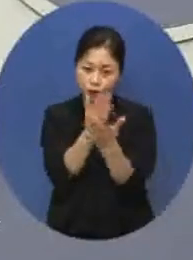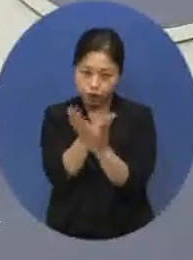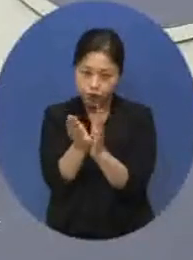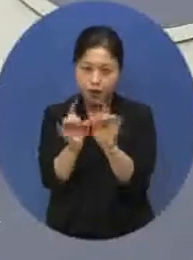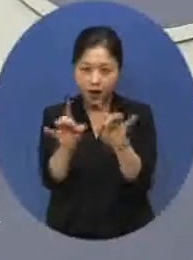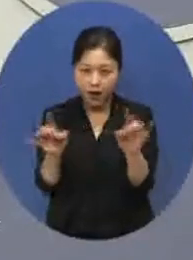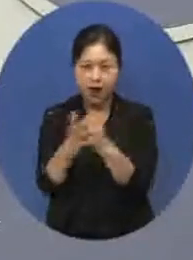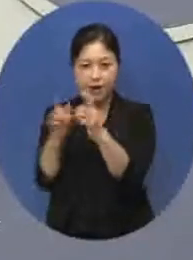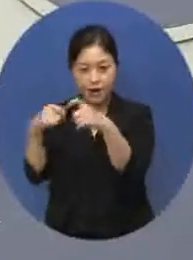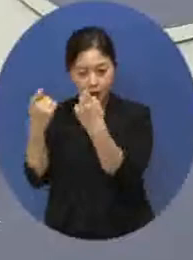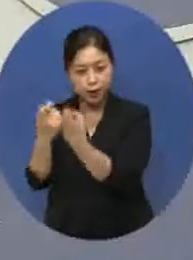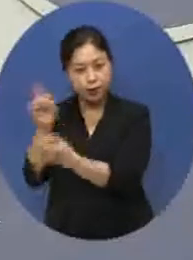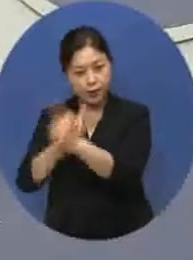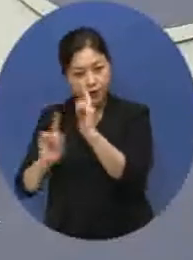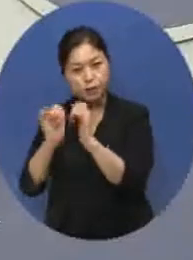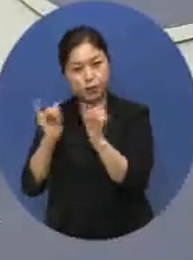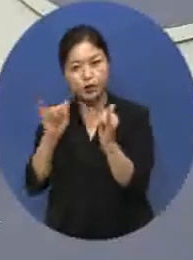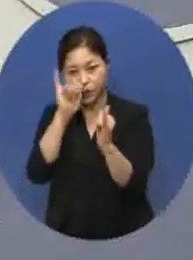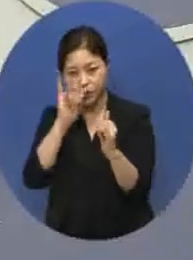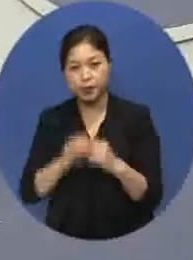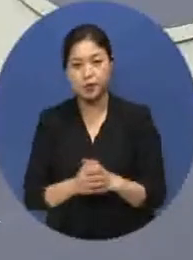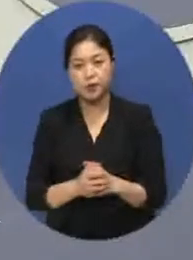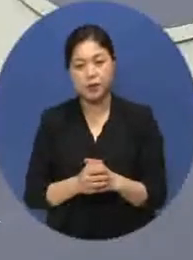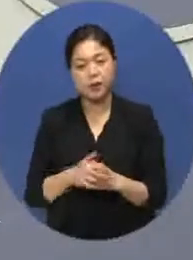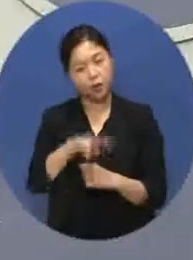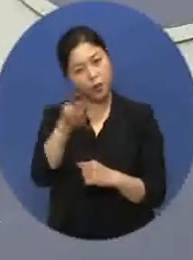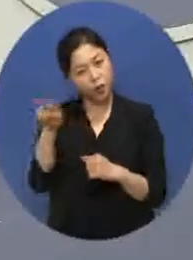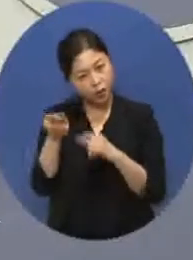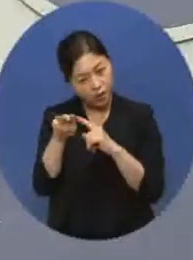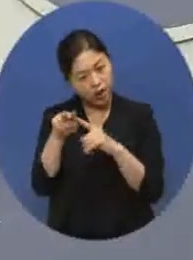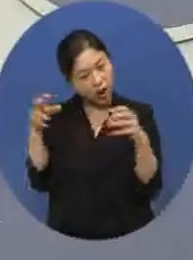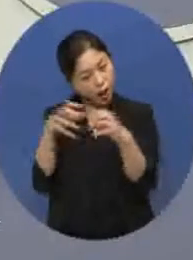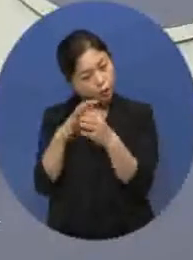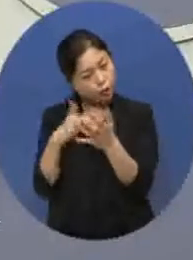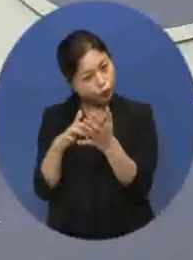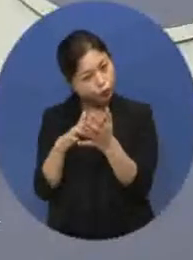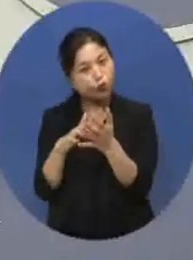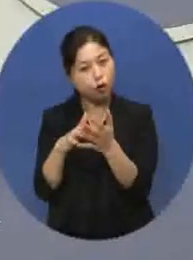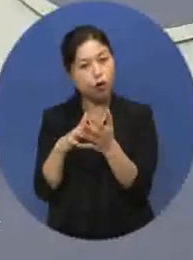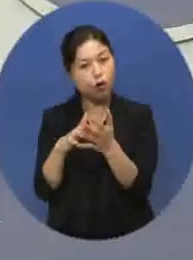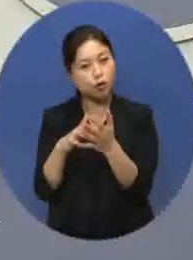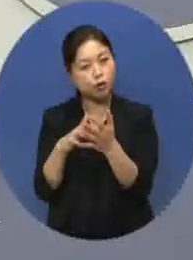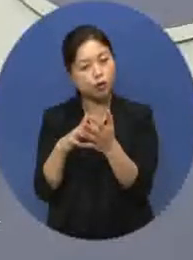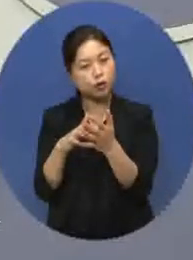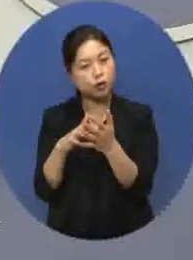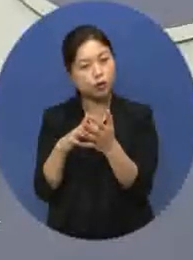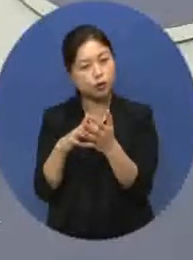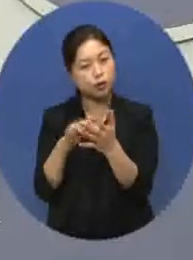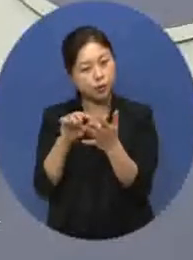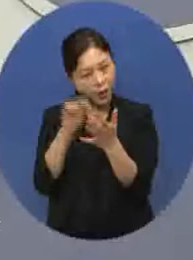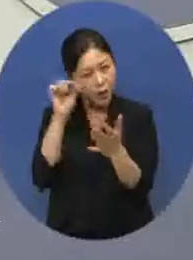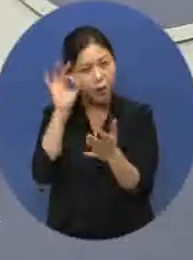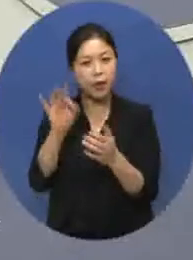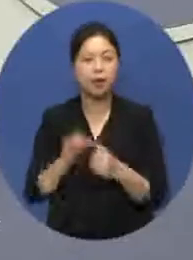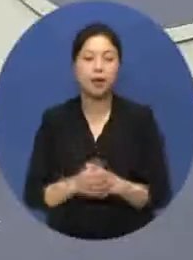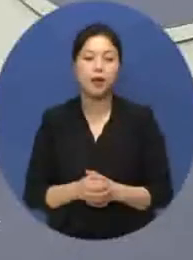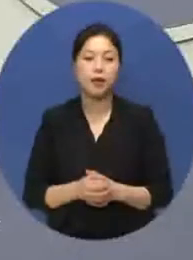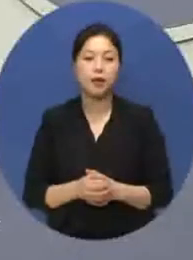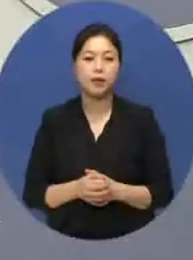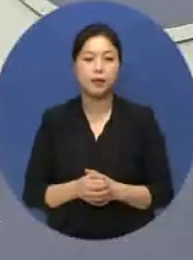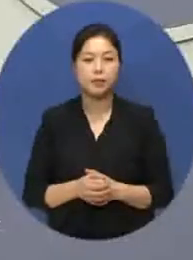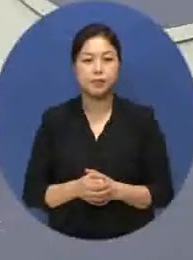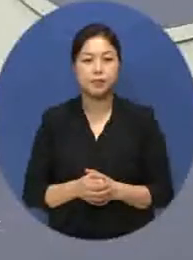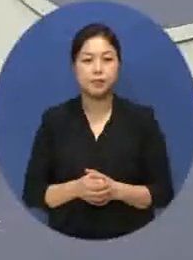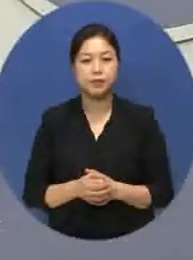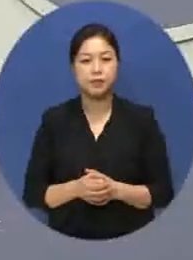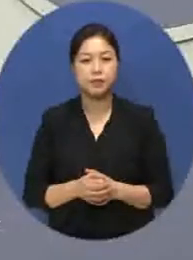뭐 개인으로 하시는 분들도 있고 거기서 이제 숫자를 대충 제가 살펴볼 수 있었죠. 그래가지고 제가